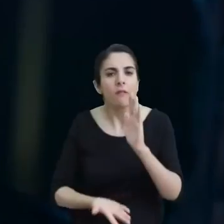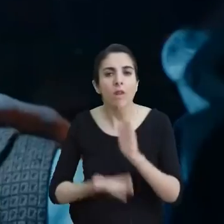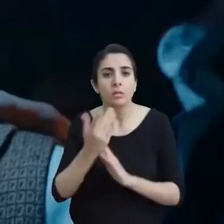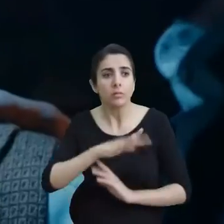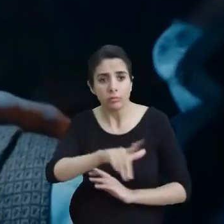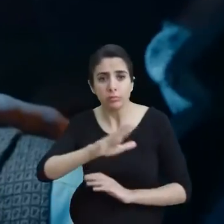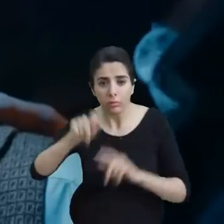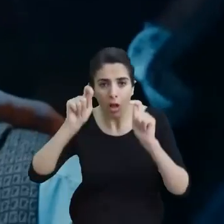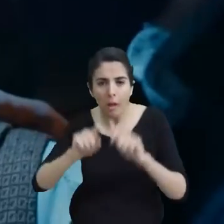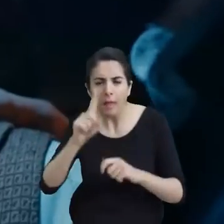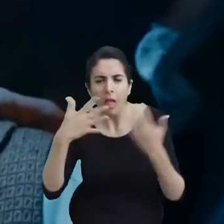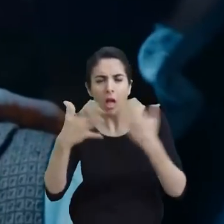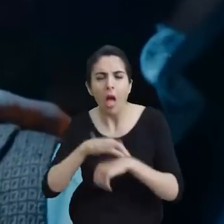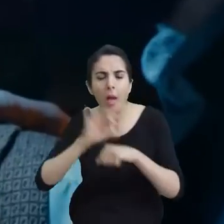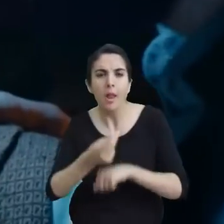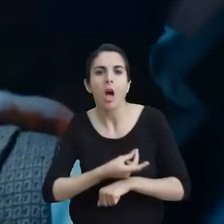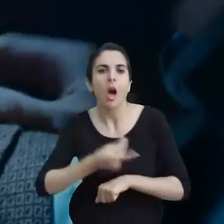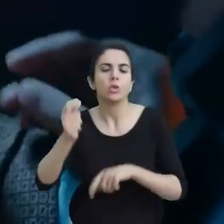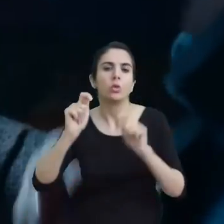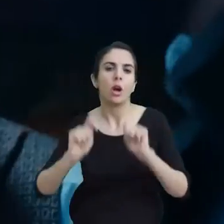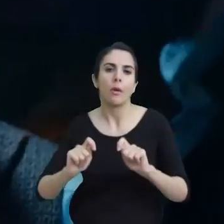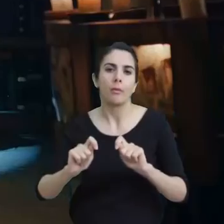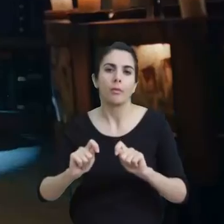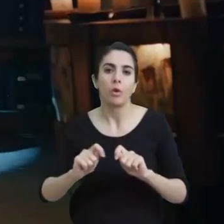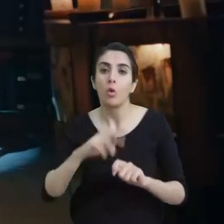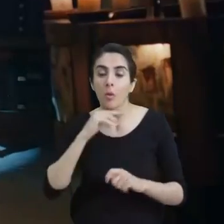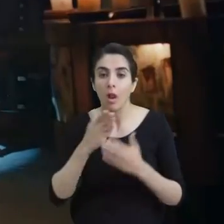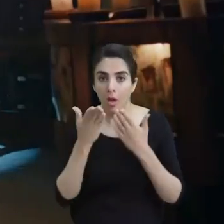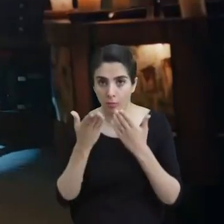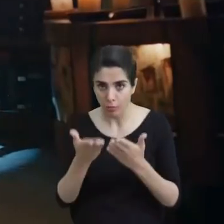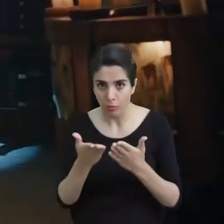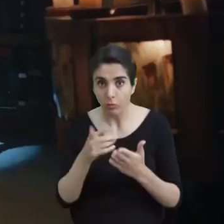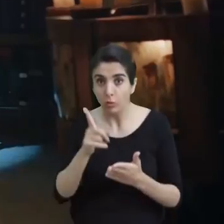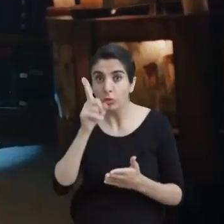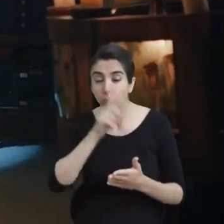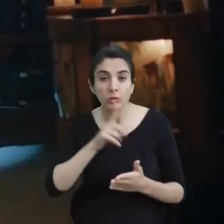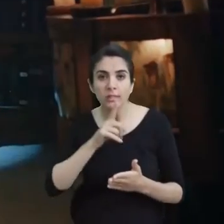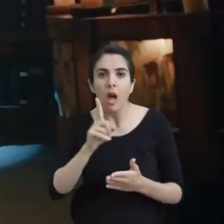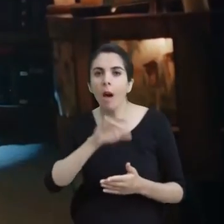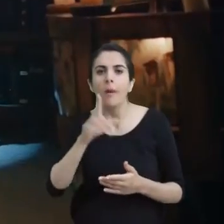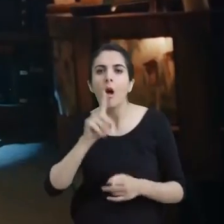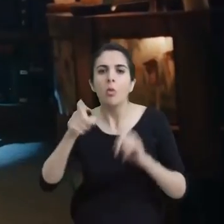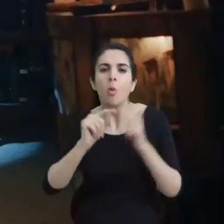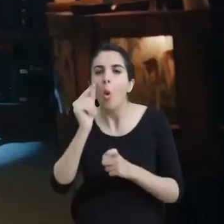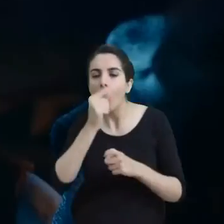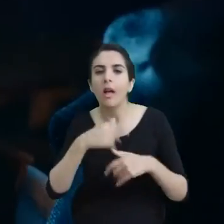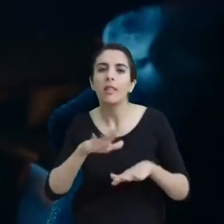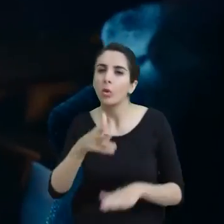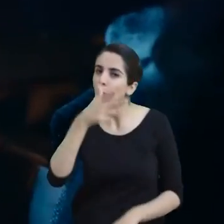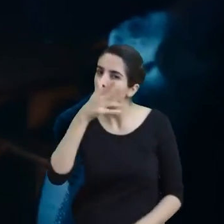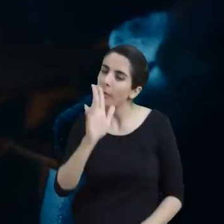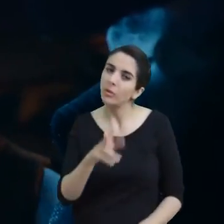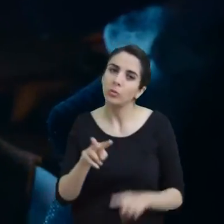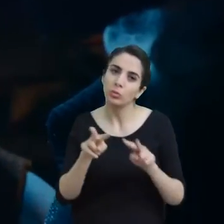fazla soygun yapıp bir gecede sırra kadem basıyor. Numarası bu. Bu yüzden de asla yakalanmadı.